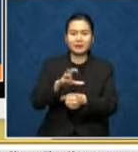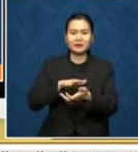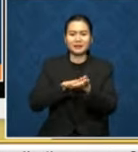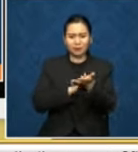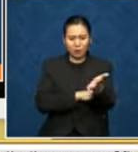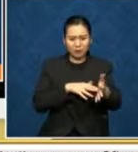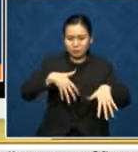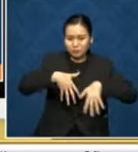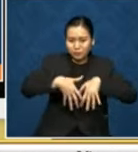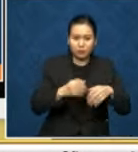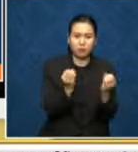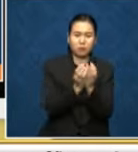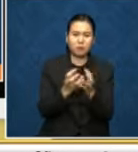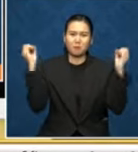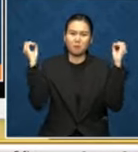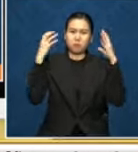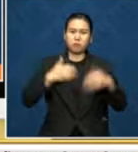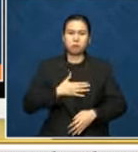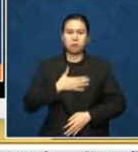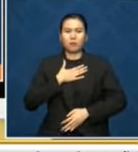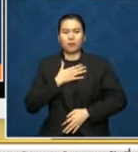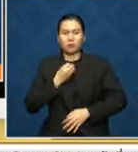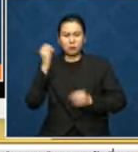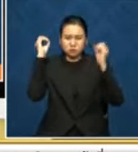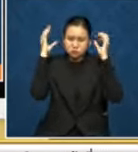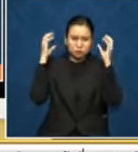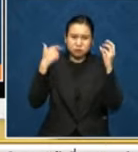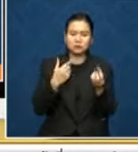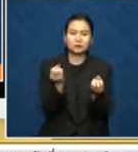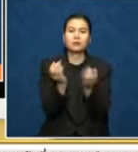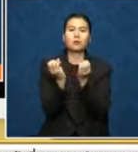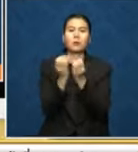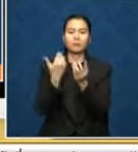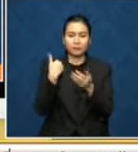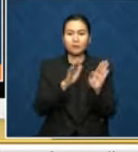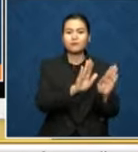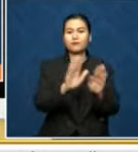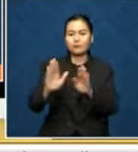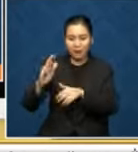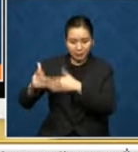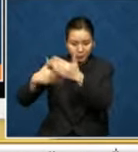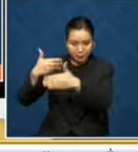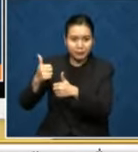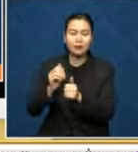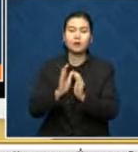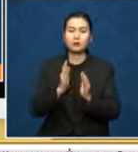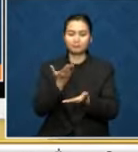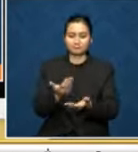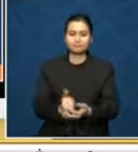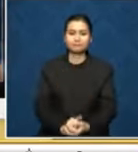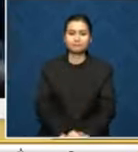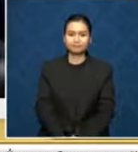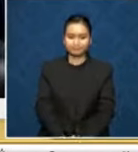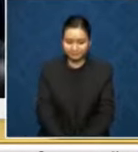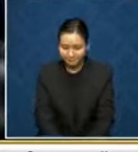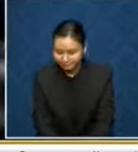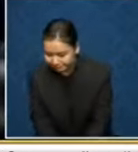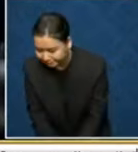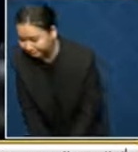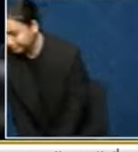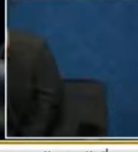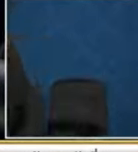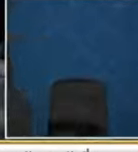างยิ่งนะคะผวาเสียงดังทะลุโสตประสาทนะคะขอความคืบหน้าในข้อร้องเรียนนี้ด้วยค่ะขอบพระคุณค่ะ ขอบคุณครับเชิญท่าน